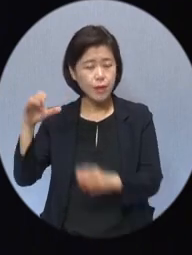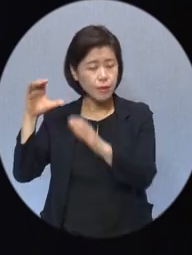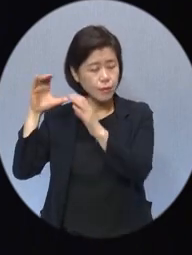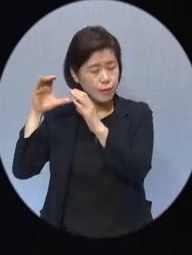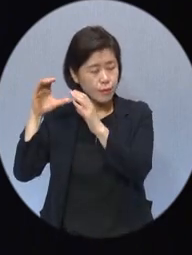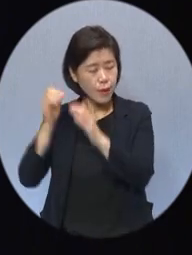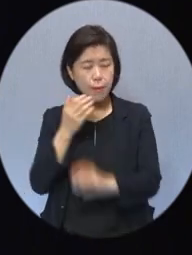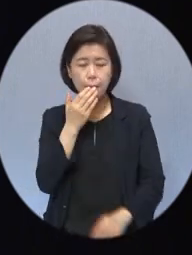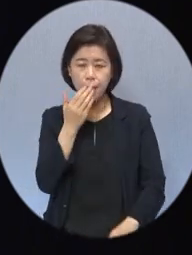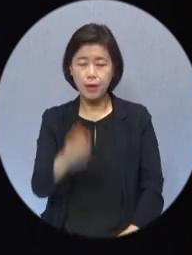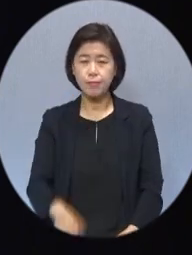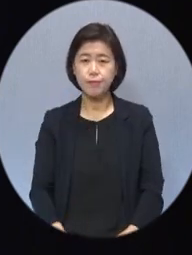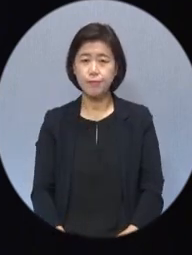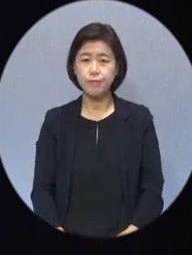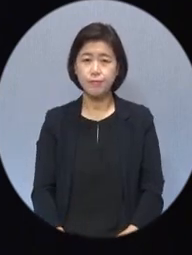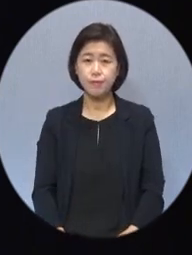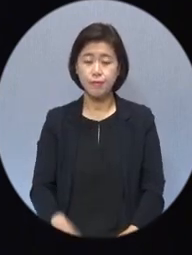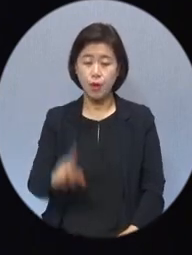어디까지 왔나?